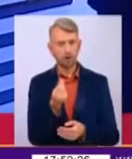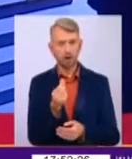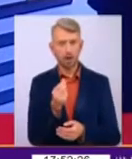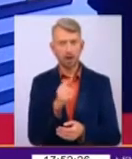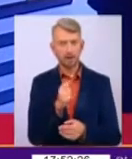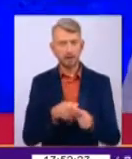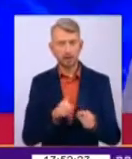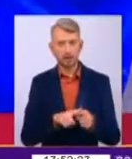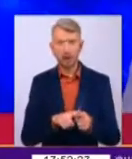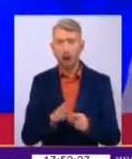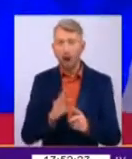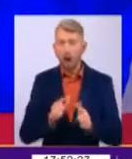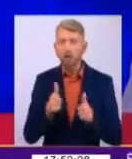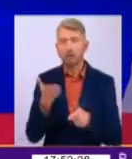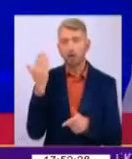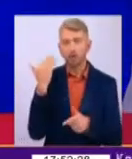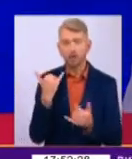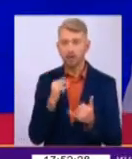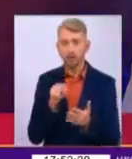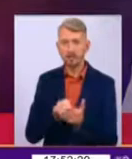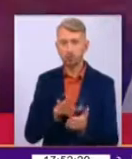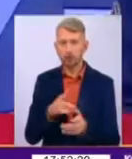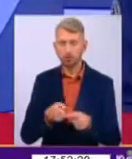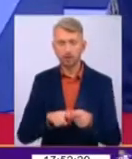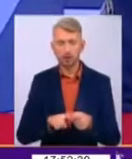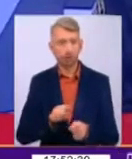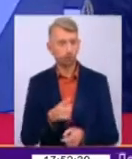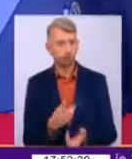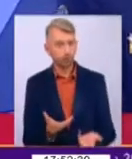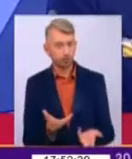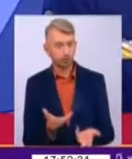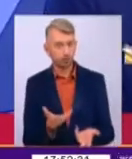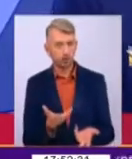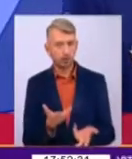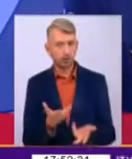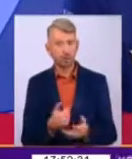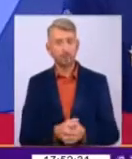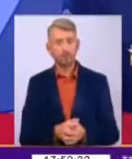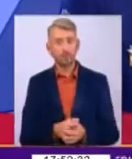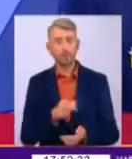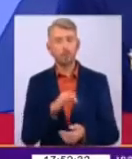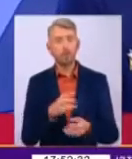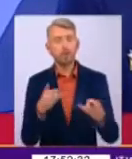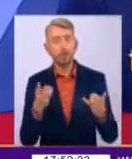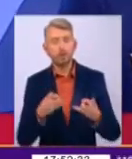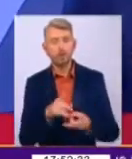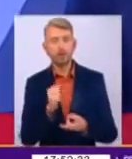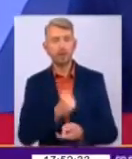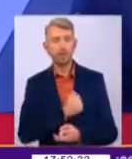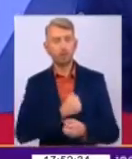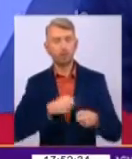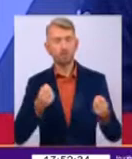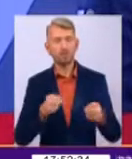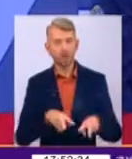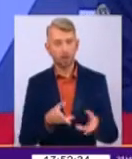які йшли тоді, вони зараз батьки не потраплять в це. Чому? Значить, по необхідності за військовими